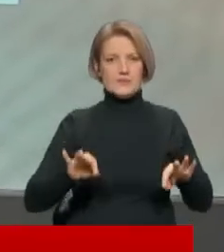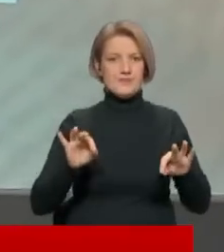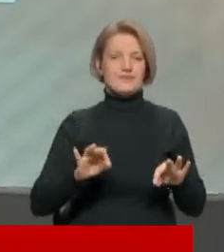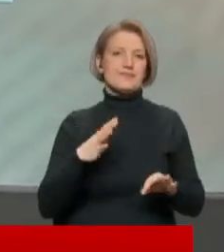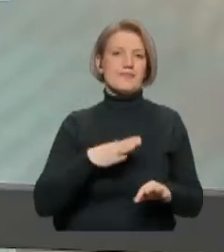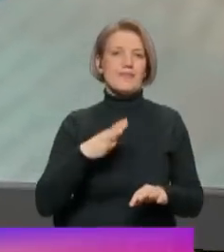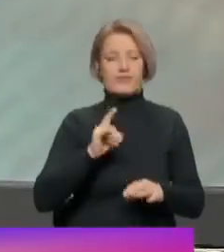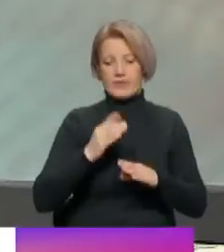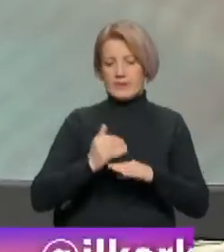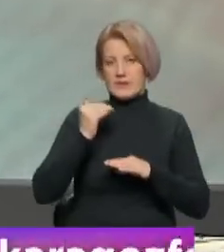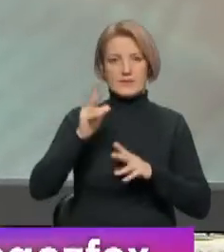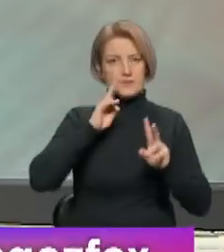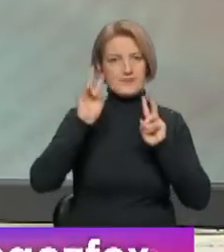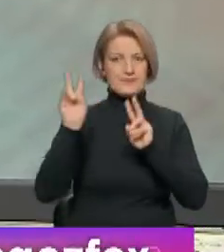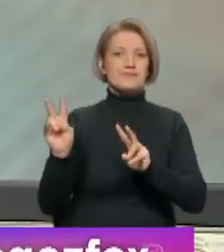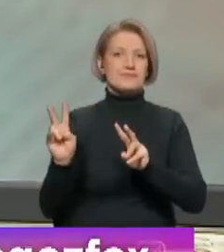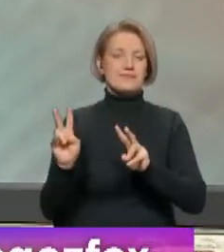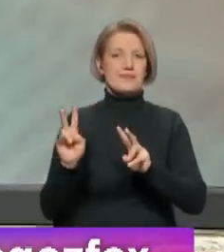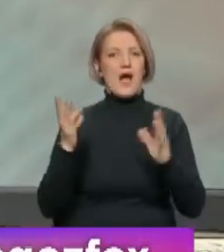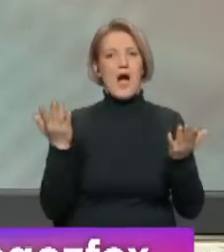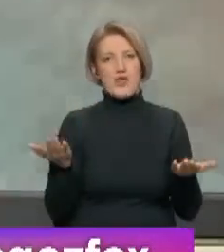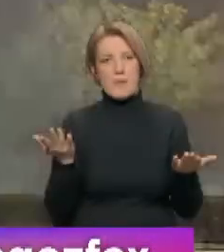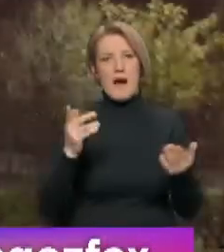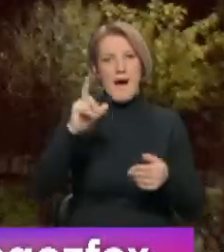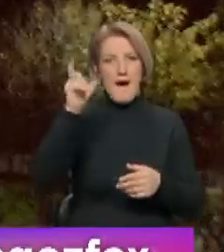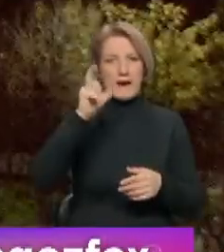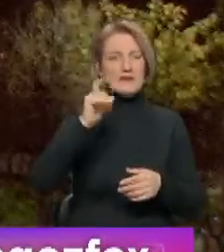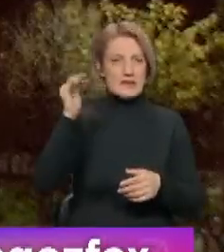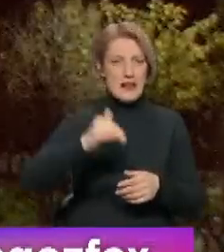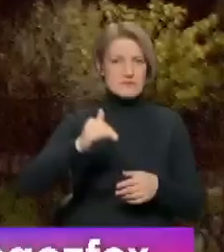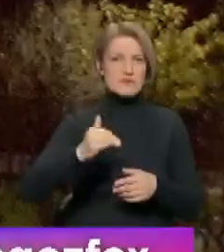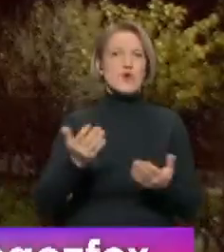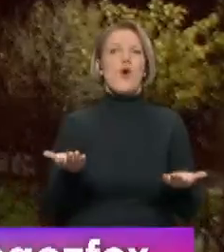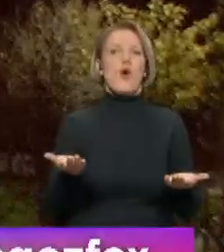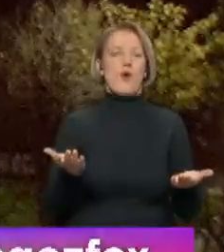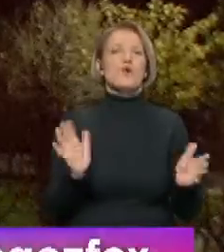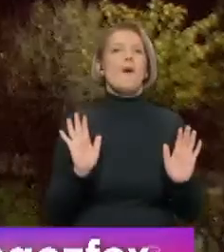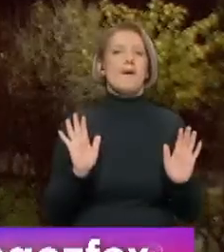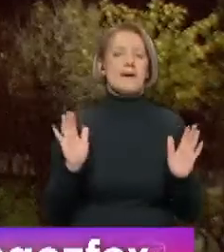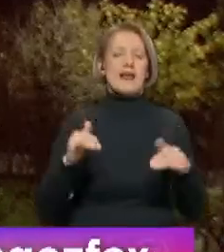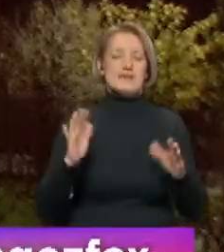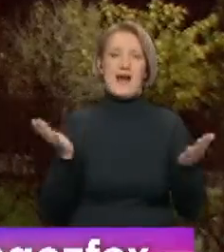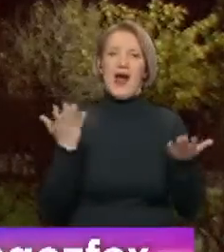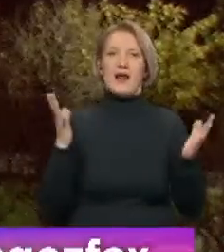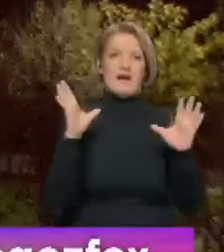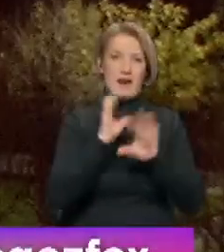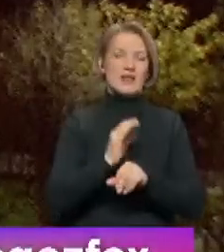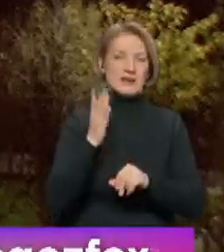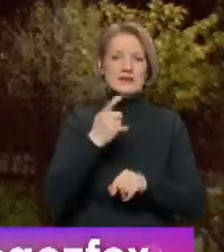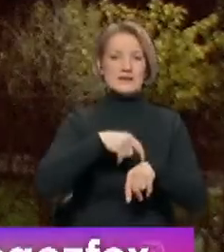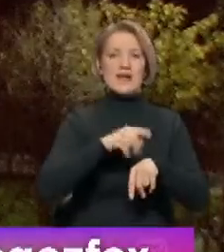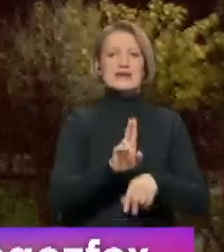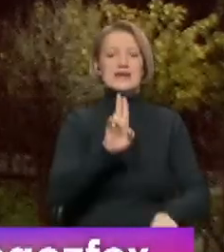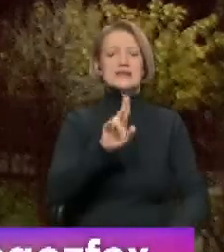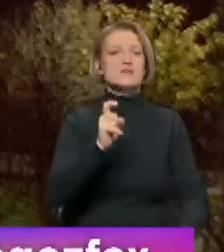isterseniz bir dışarıya bakalım acaba aydınlık gelmiş midir Yok gelmedi hala karanlık içinde saatler